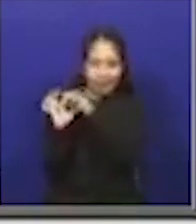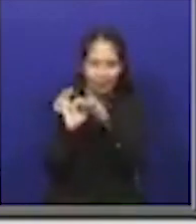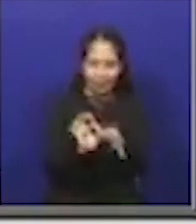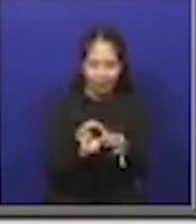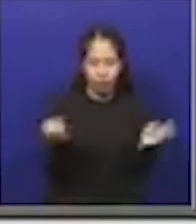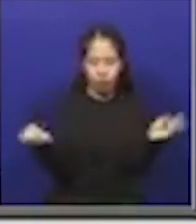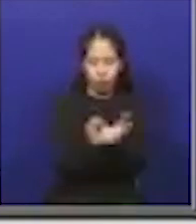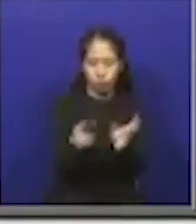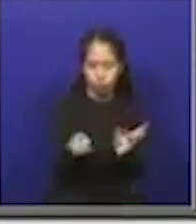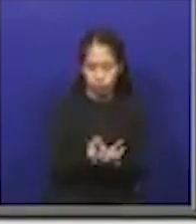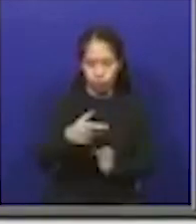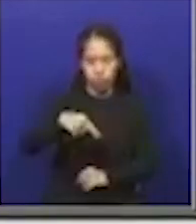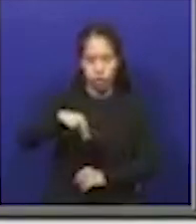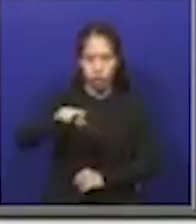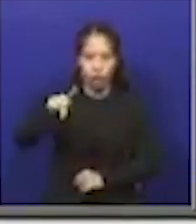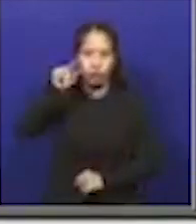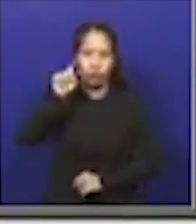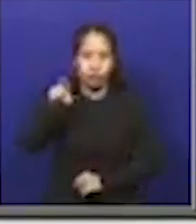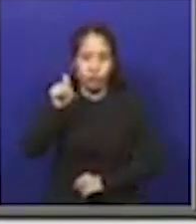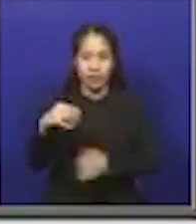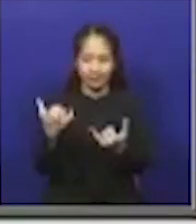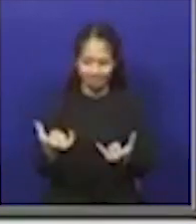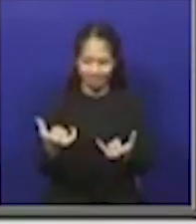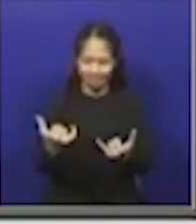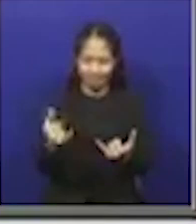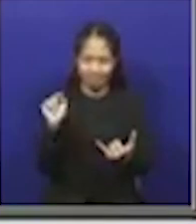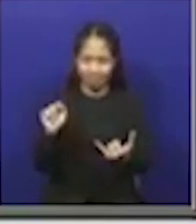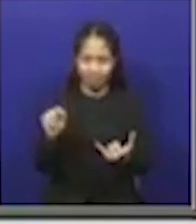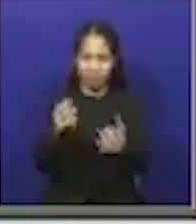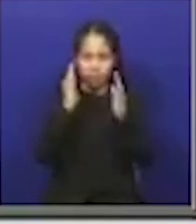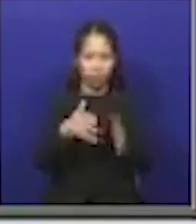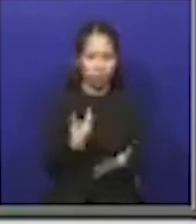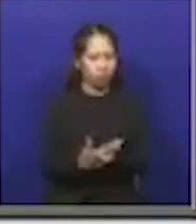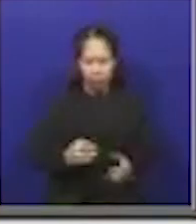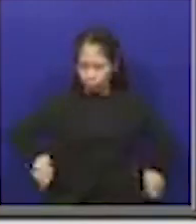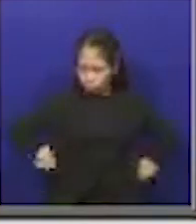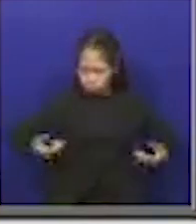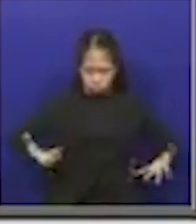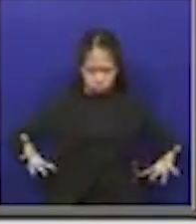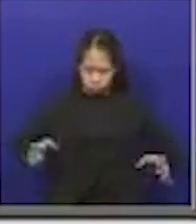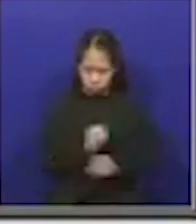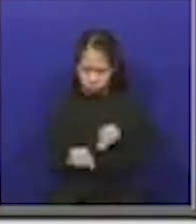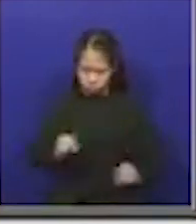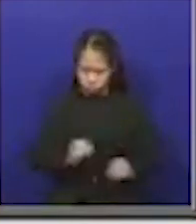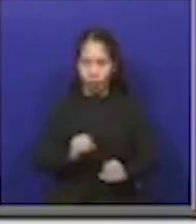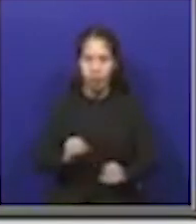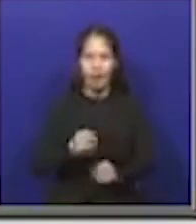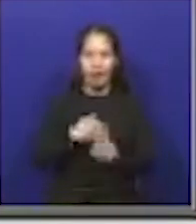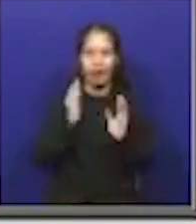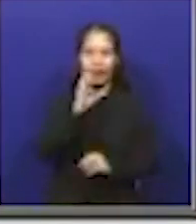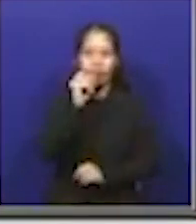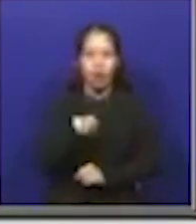กระทบเกิดจากพรกฉุกเฉินนี้ขึ้นมาปุ๊บเนี่ยคนไม่มีเงินตอนนี้คนก็เริ่มบอกว่าแล้วจะกินที่ไหน